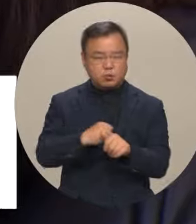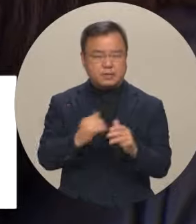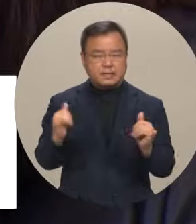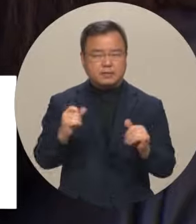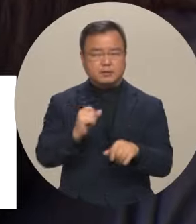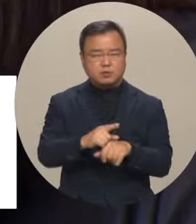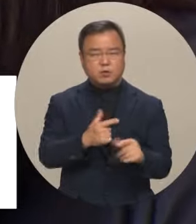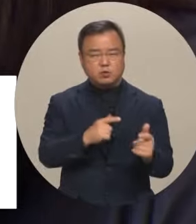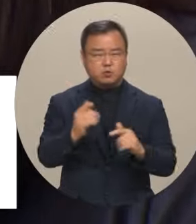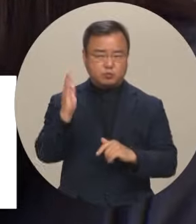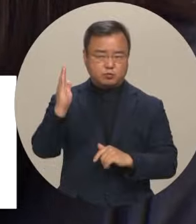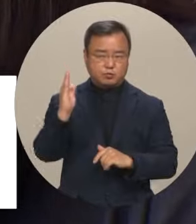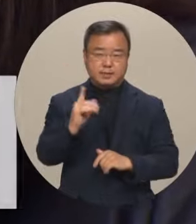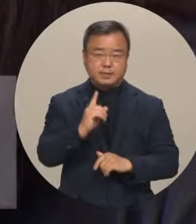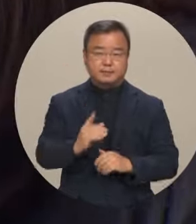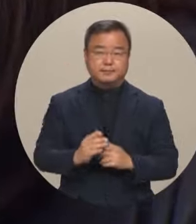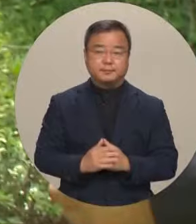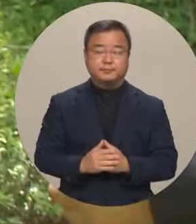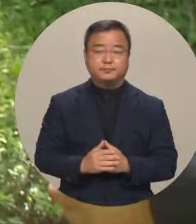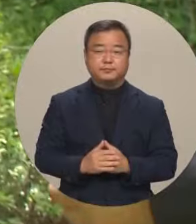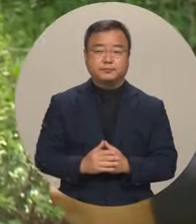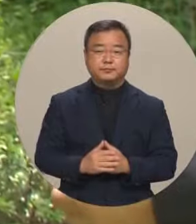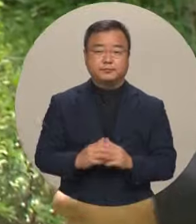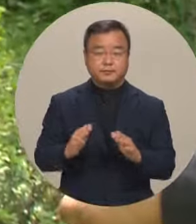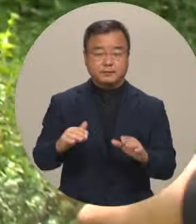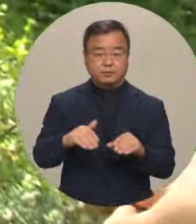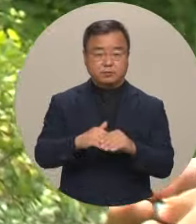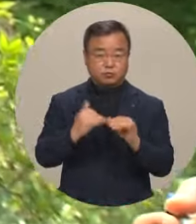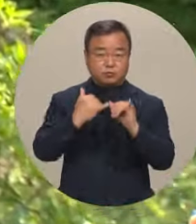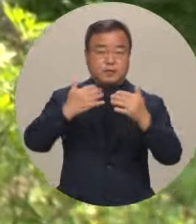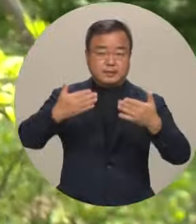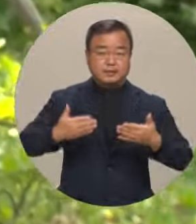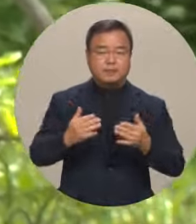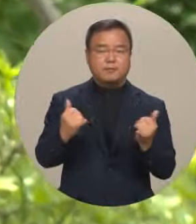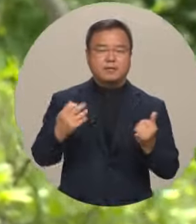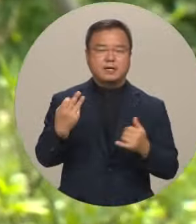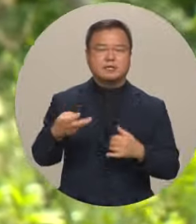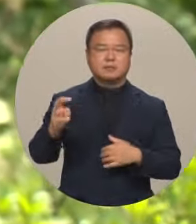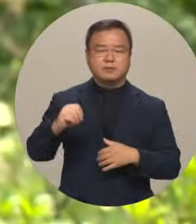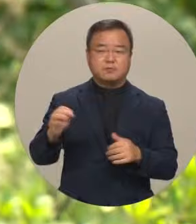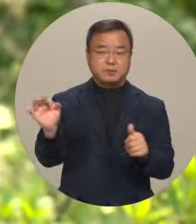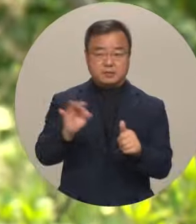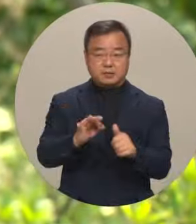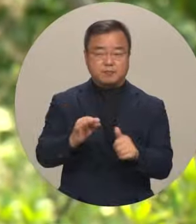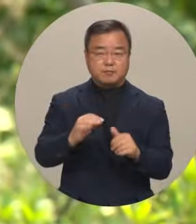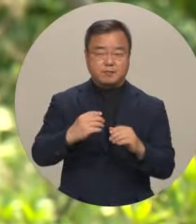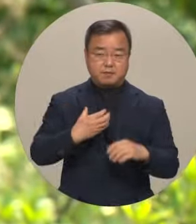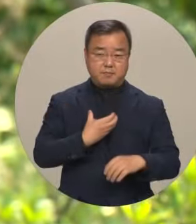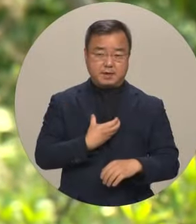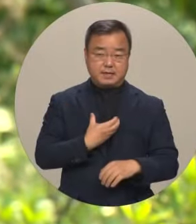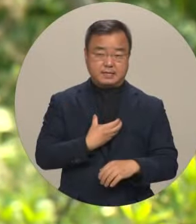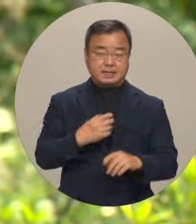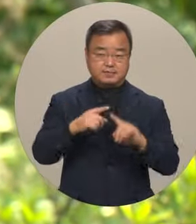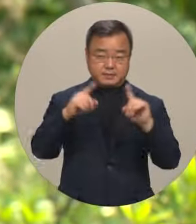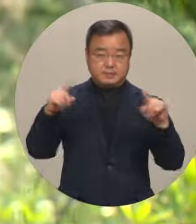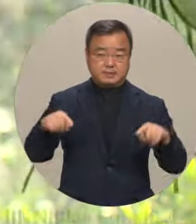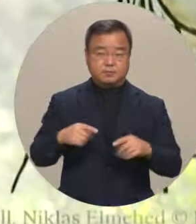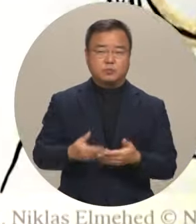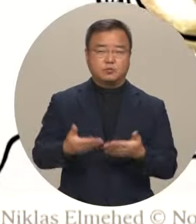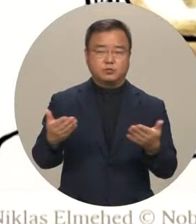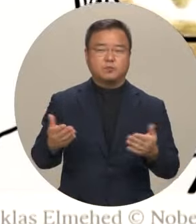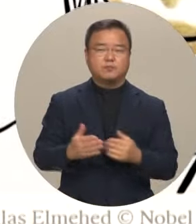표현했다고 설명했습니다 노벨 문학상 수상자에겐 약 13억 원의 상금과 매달 증서가 수여됩니다